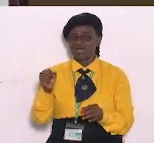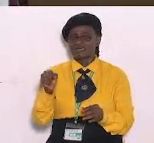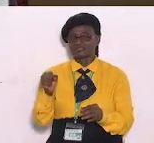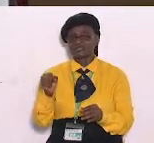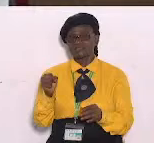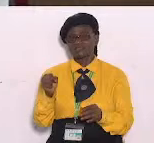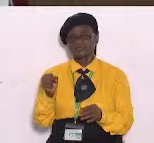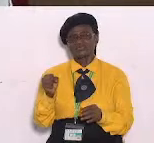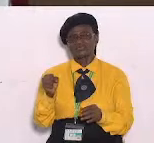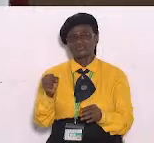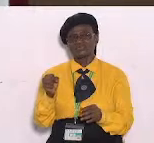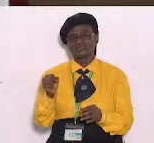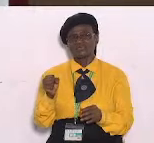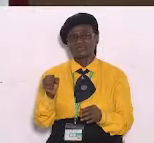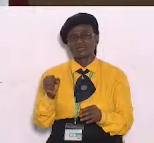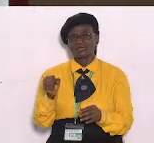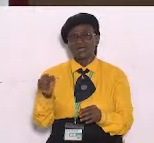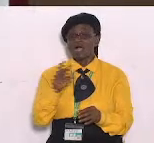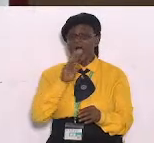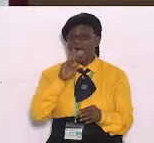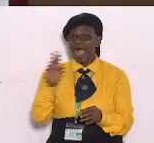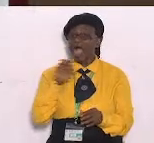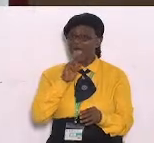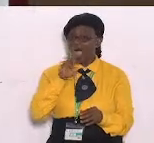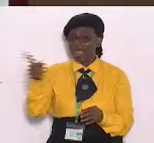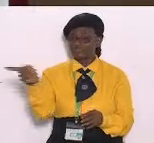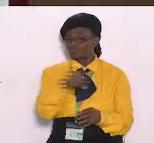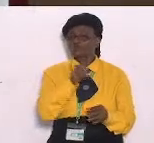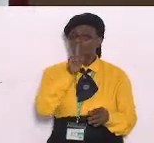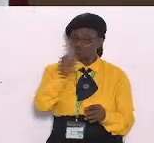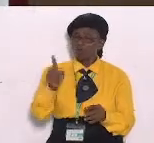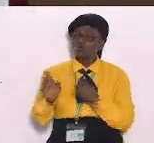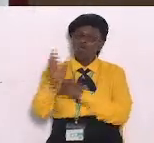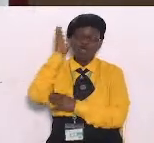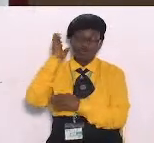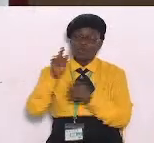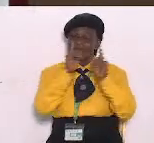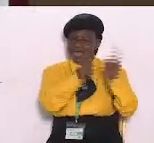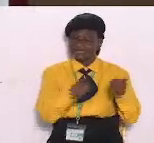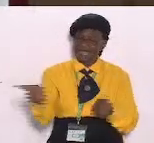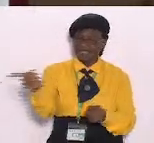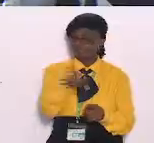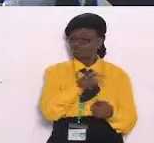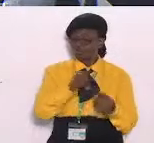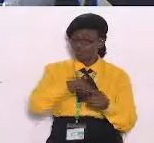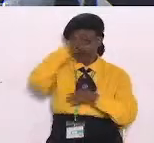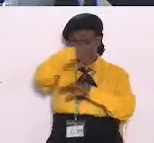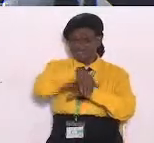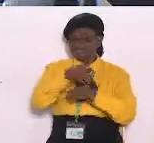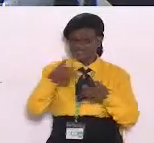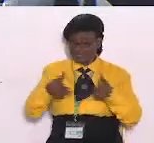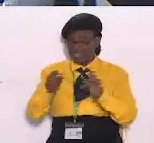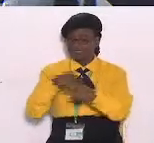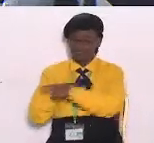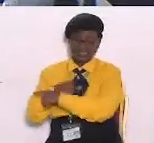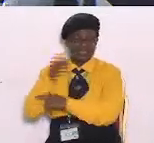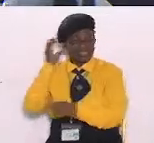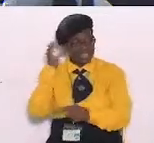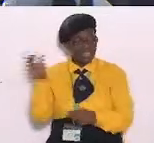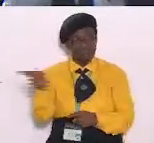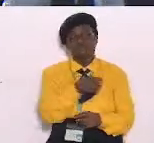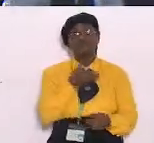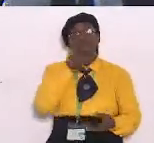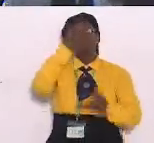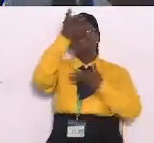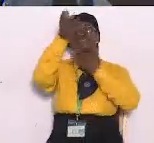la congrégation combien de vous sont sûrs que Dieu va vous exhacer cette nuit que je